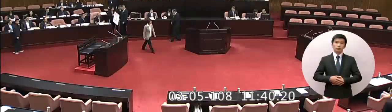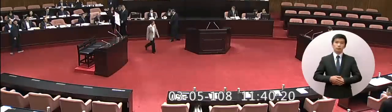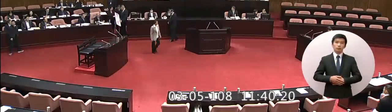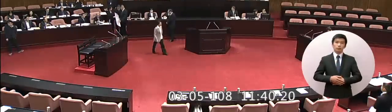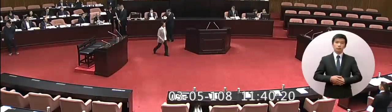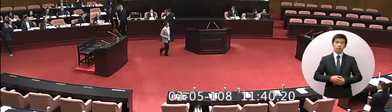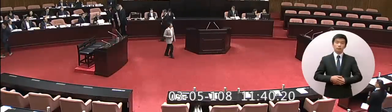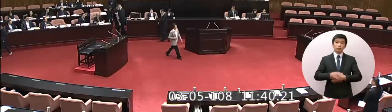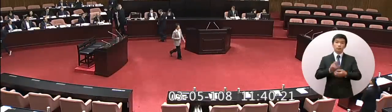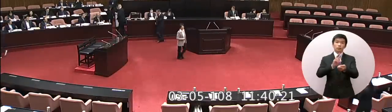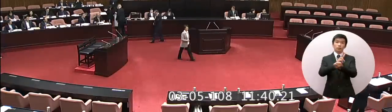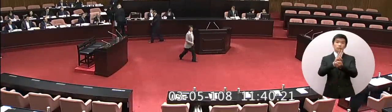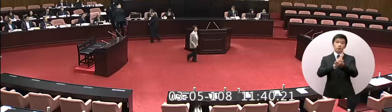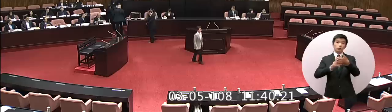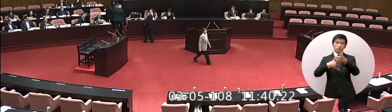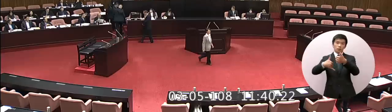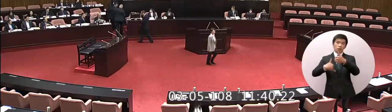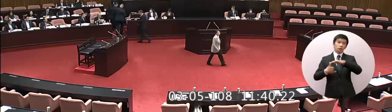来，林委员。